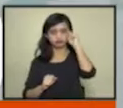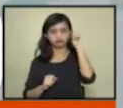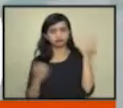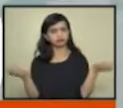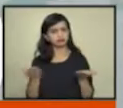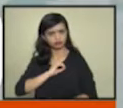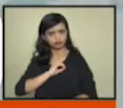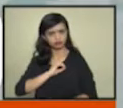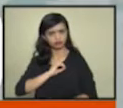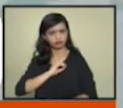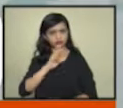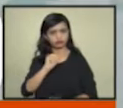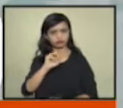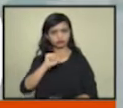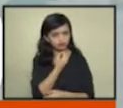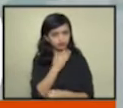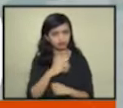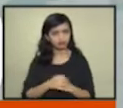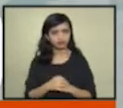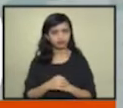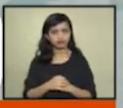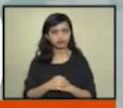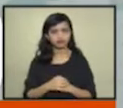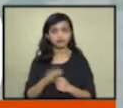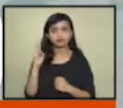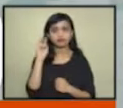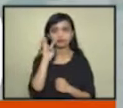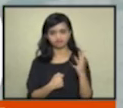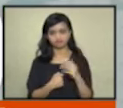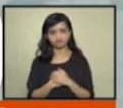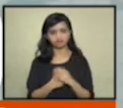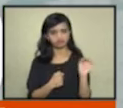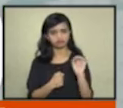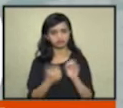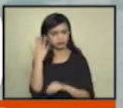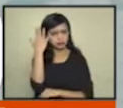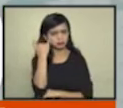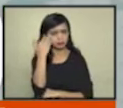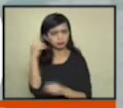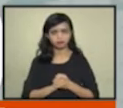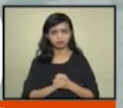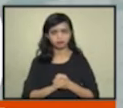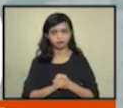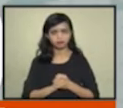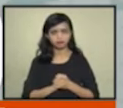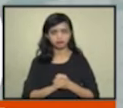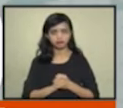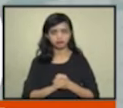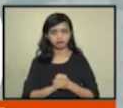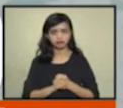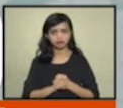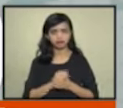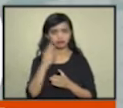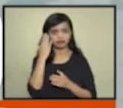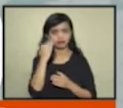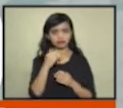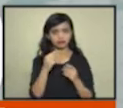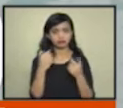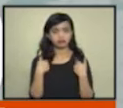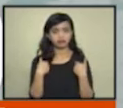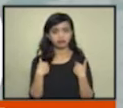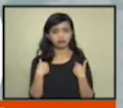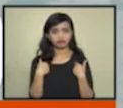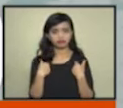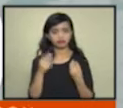Sino pong may-ari ng Mapalad Rice Mail? Wilfredo Way po, sir. Bakit ho kayo tinanggal? Dahil sa pamimira sa amin ng